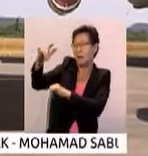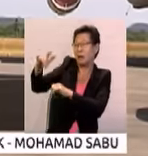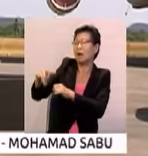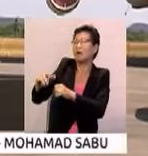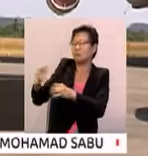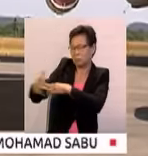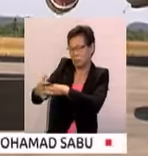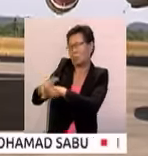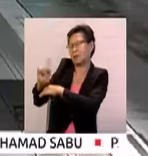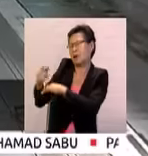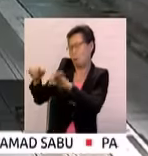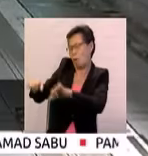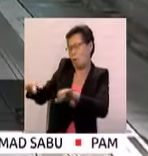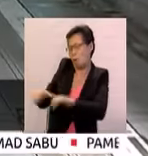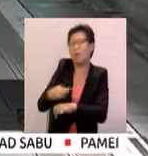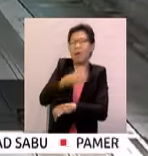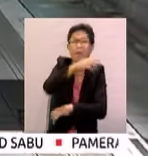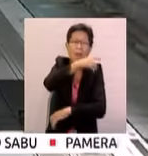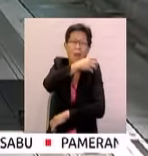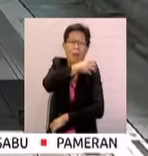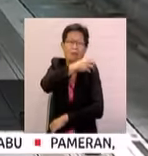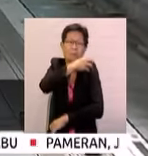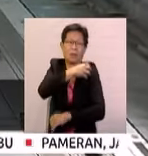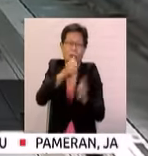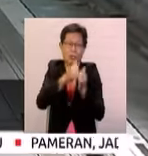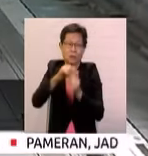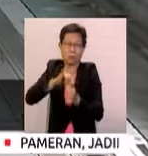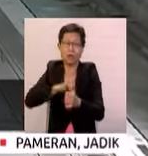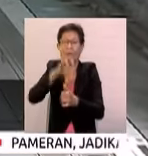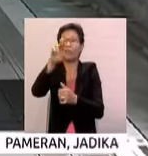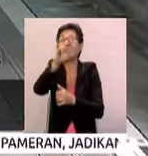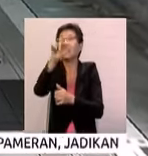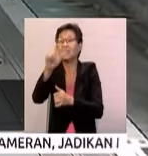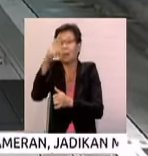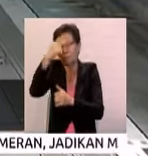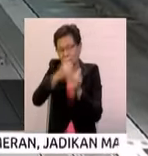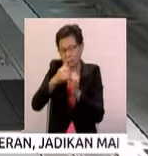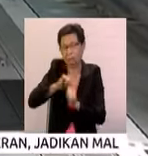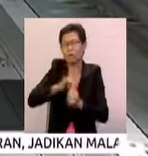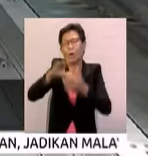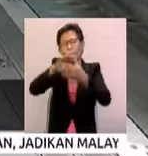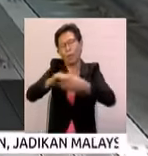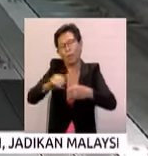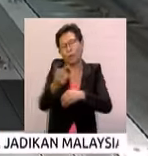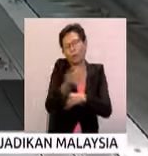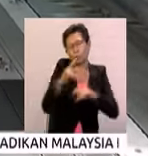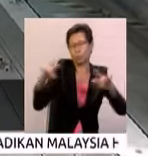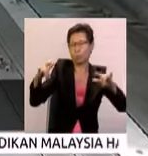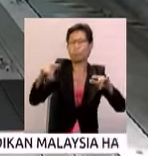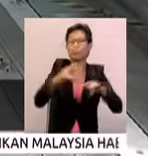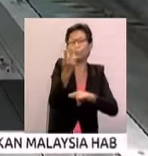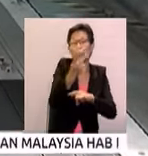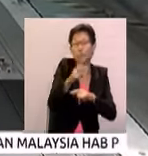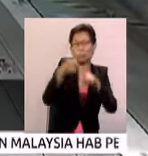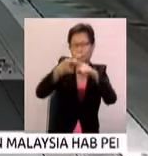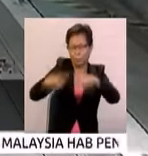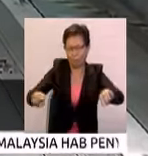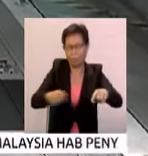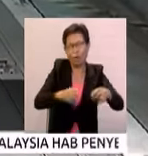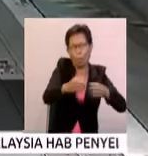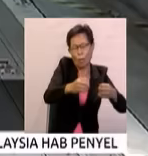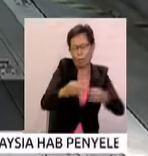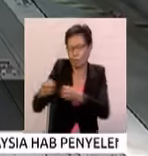operasi taktikal sahaja. Letnan Colonel Yusri Rizal bersama dengan saya untuk bercerita apakah perbezaan antara kedua-dua operasi tersebut. Letnan